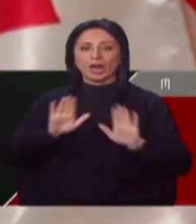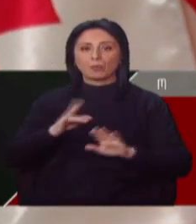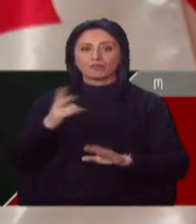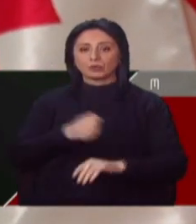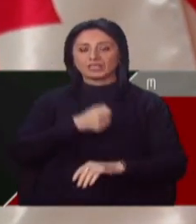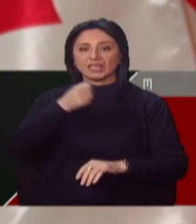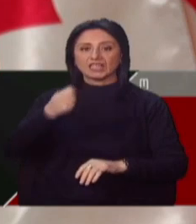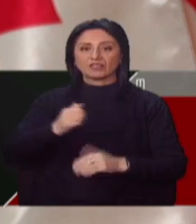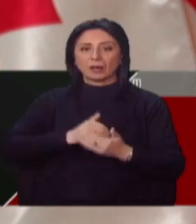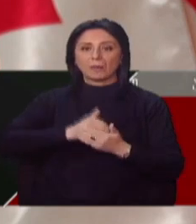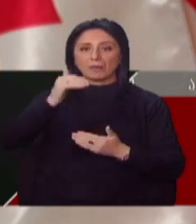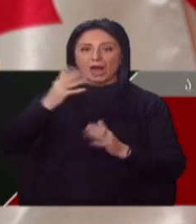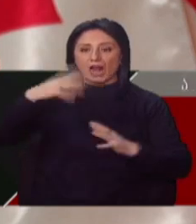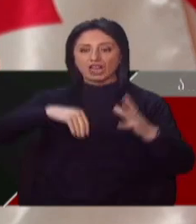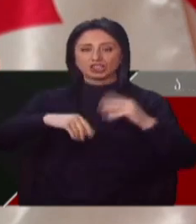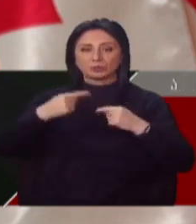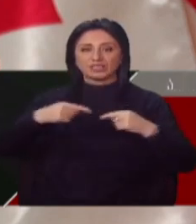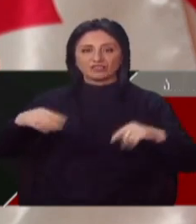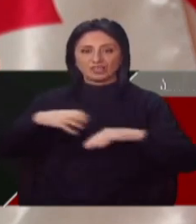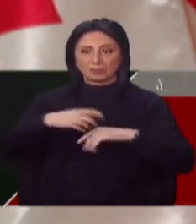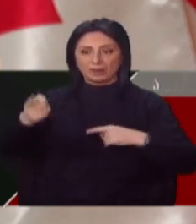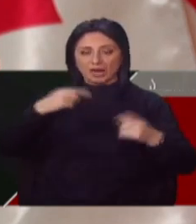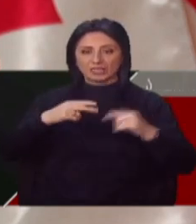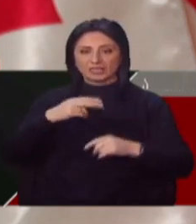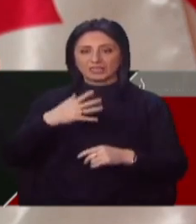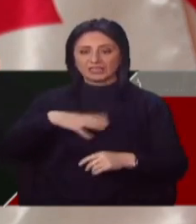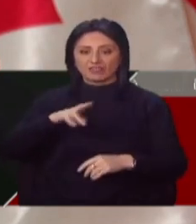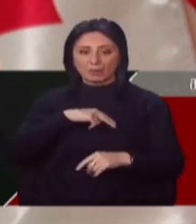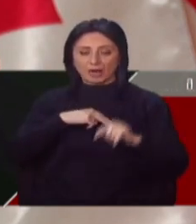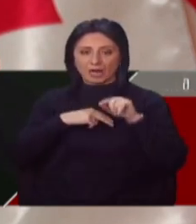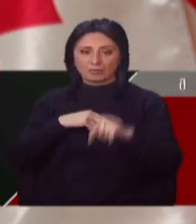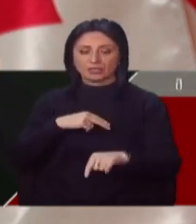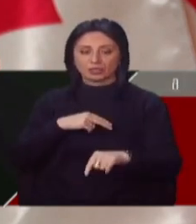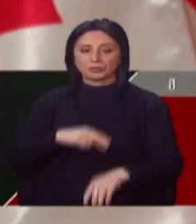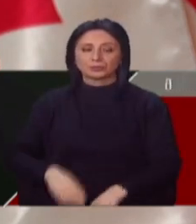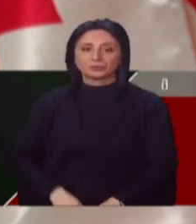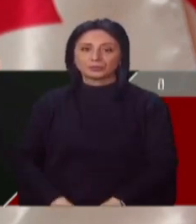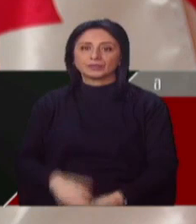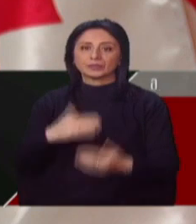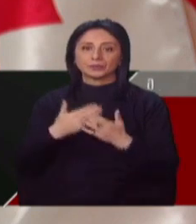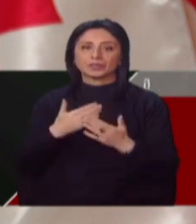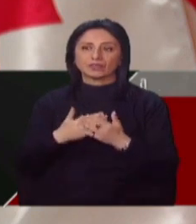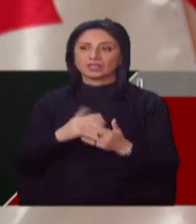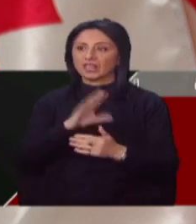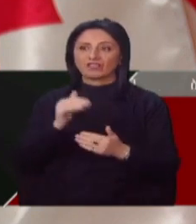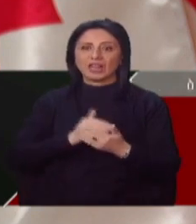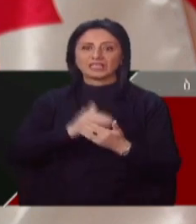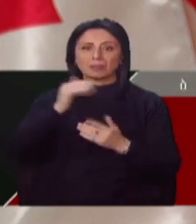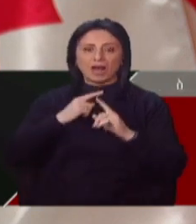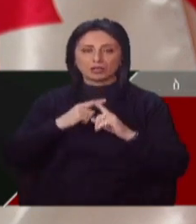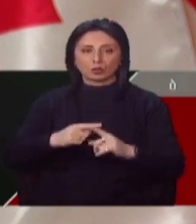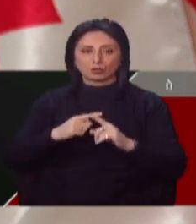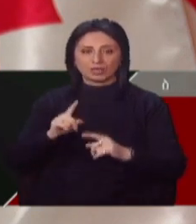unda dainishnos magali chartulobit svadosva partiis sakartvelos parlamentshi tvkat qvelaze magali